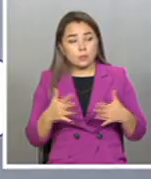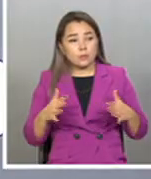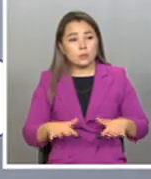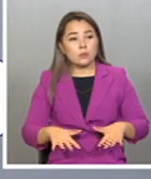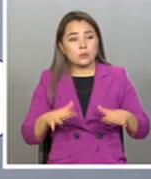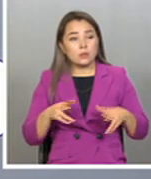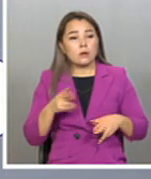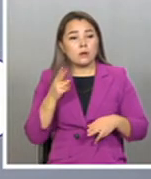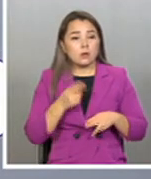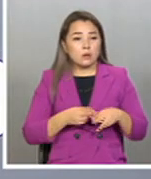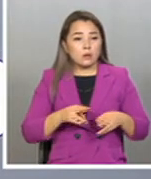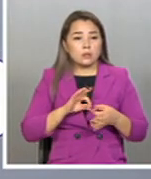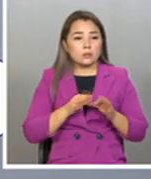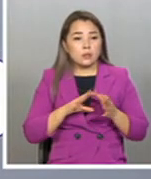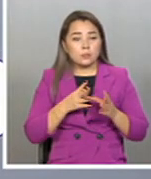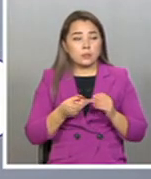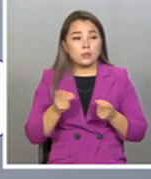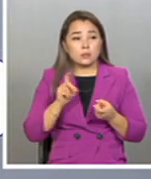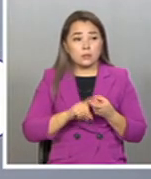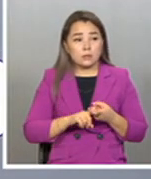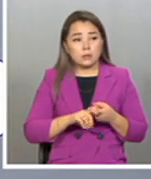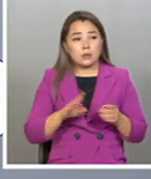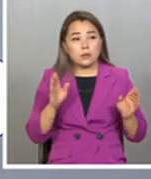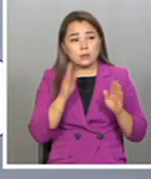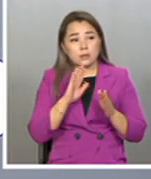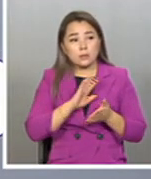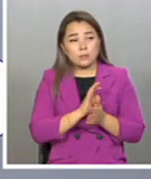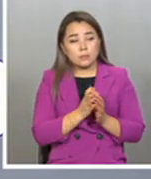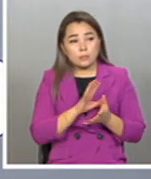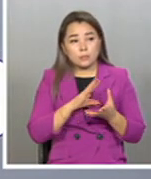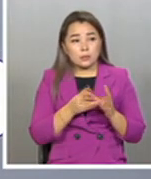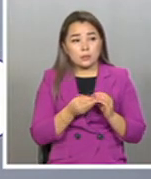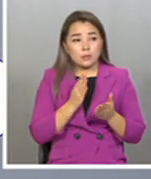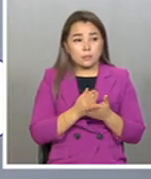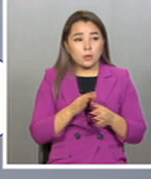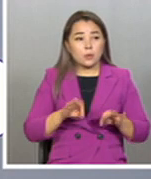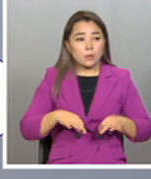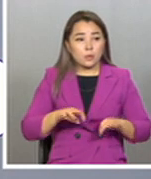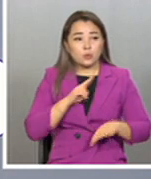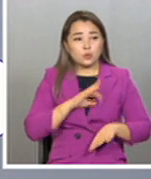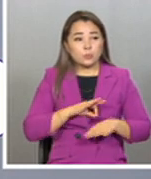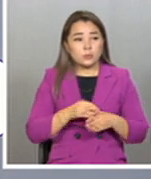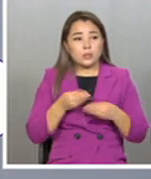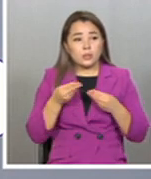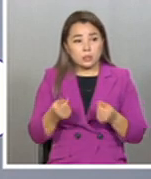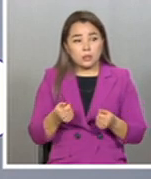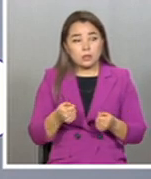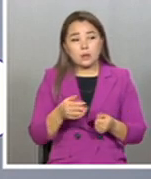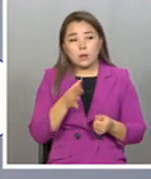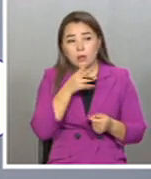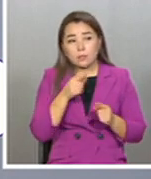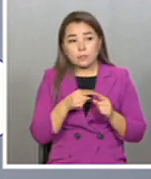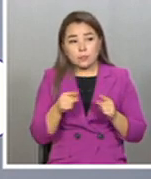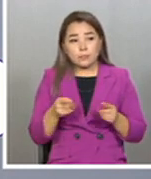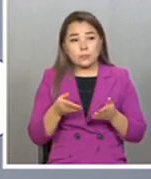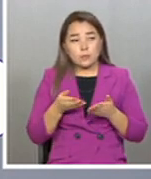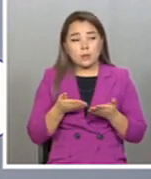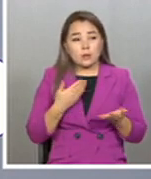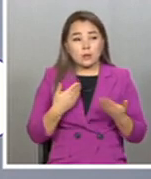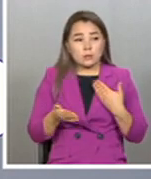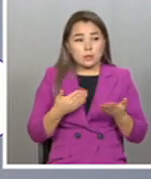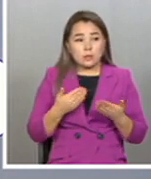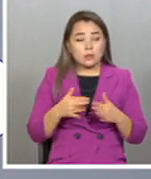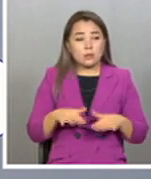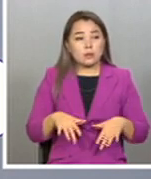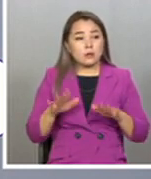осылардың барлығы тығыз климатпен байланысты. Және де көліктің жұмысына әсер ететін, мысалға маусымдық кеме қатынасы, қар басу, су